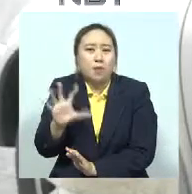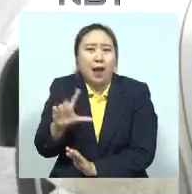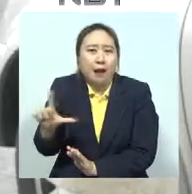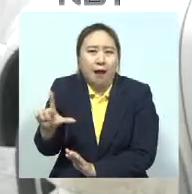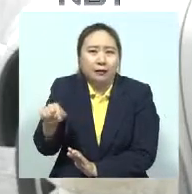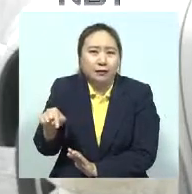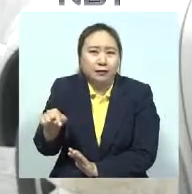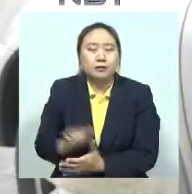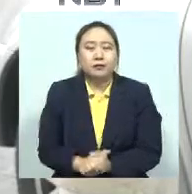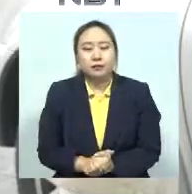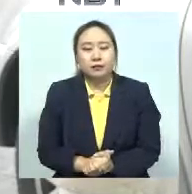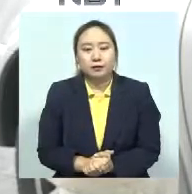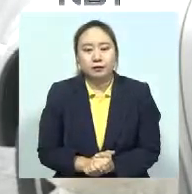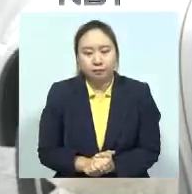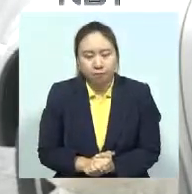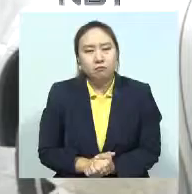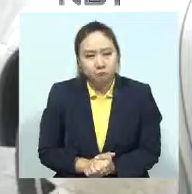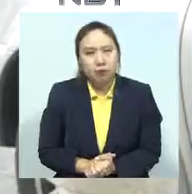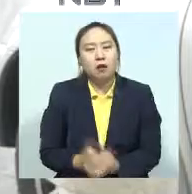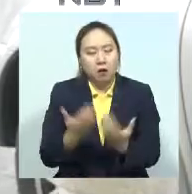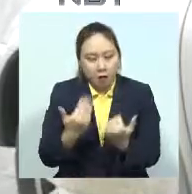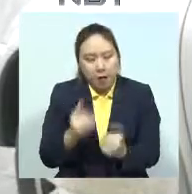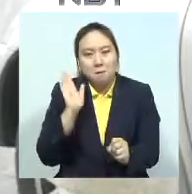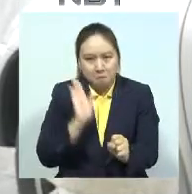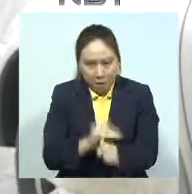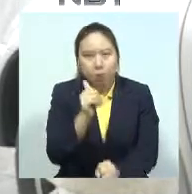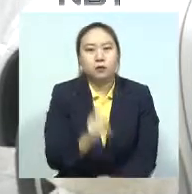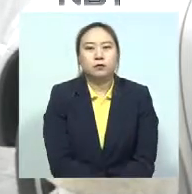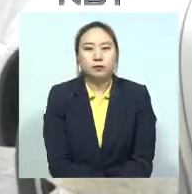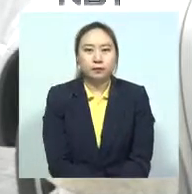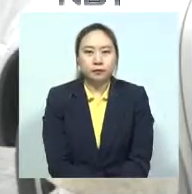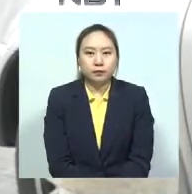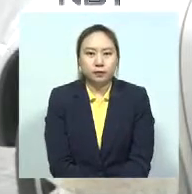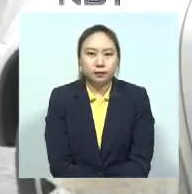นี้ก็ยืนยันว่ารองรับ